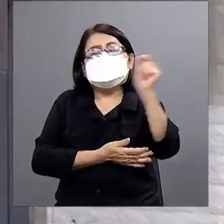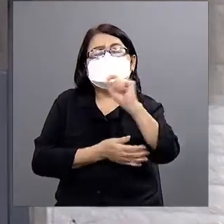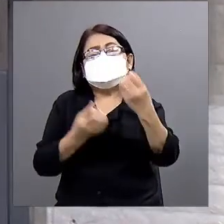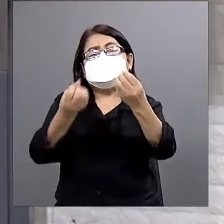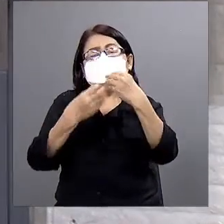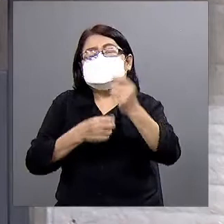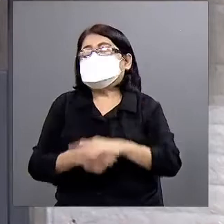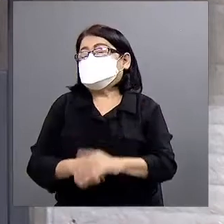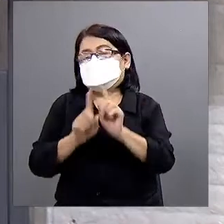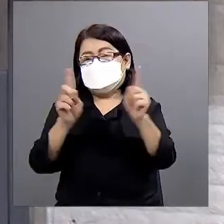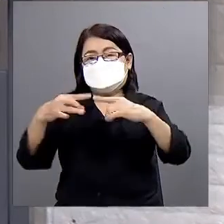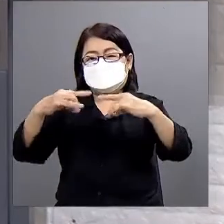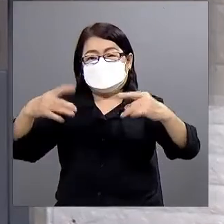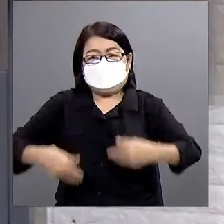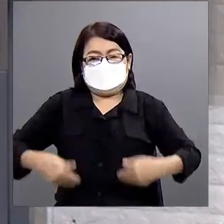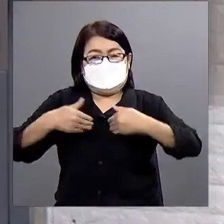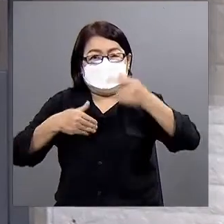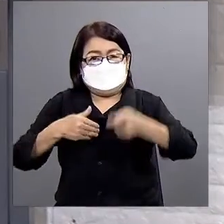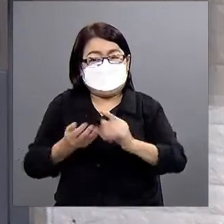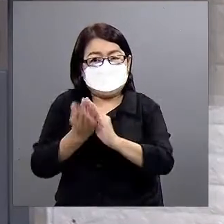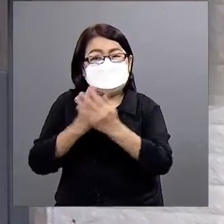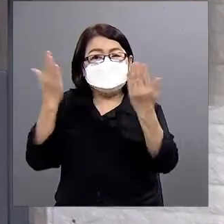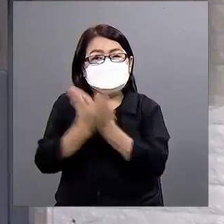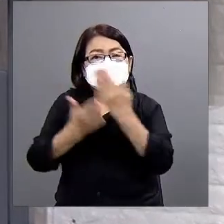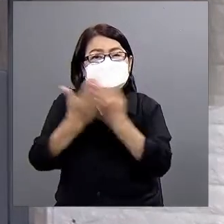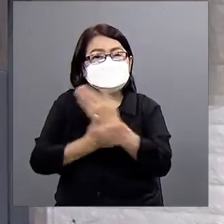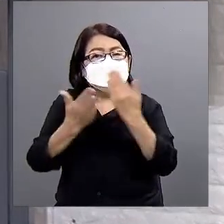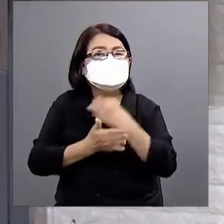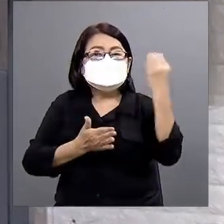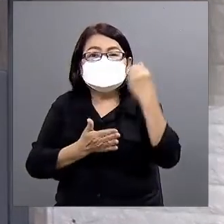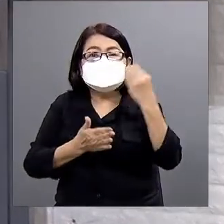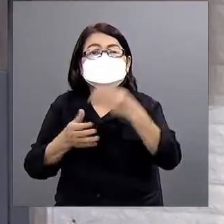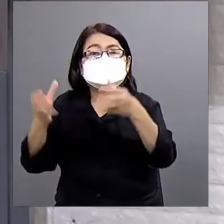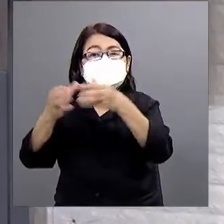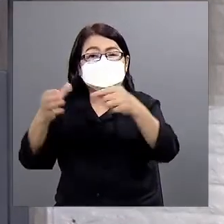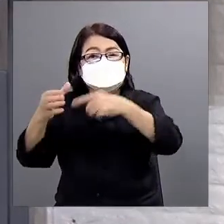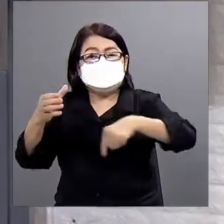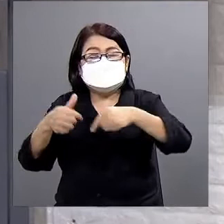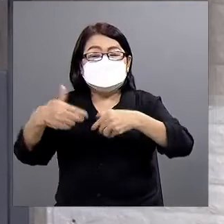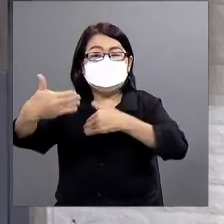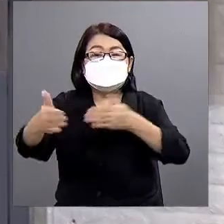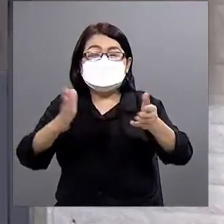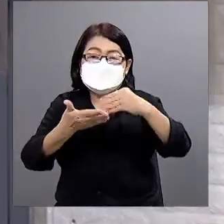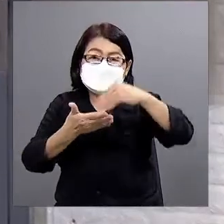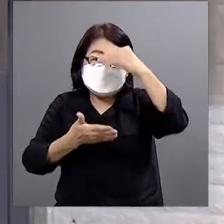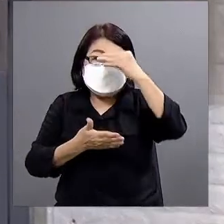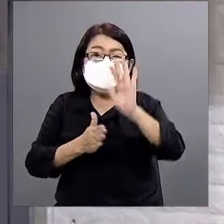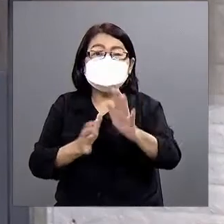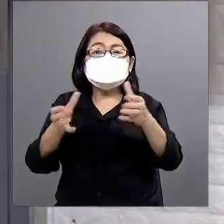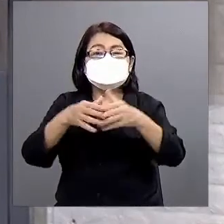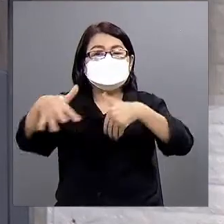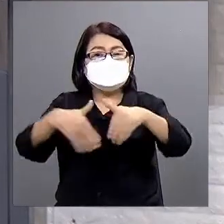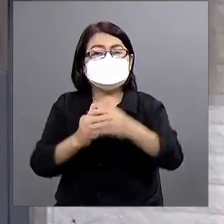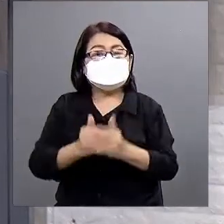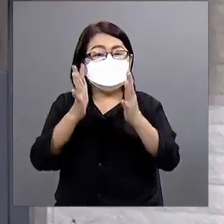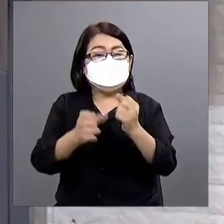ำนวนมากค่ะที่เขาปรับตัวอยู่เสมอนะคะดังนั้นห้องเรียนโดยชุมชนอันนี้เป็นเทรนด์ที่คนทำงานด้านการศึกษาบอกมาแรงม